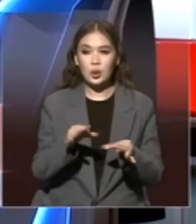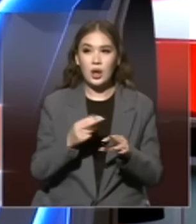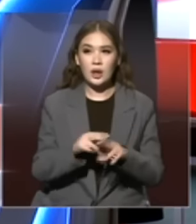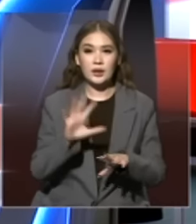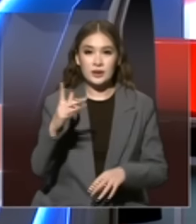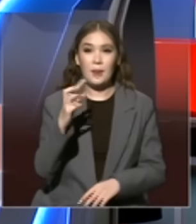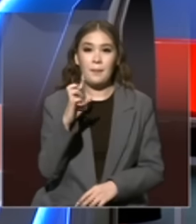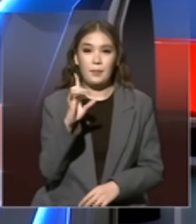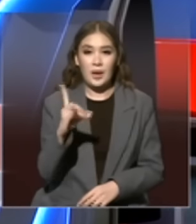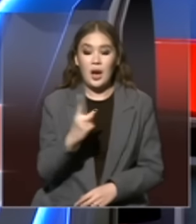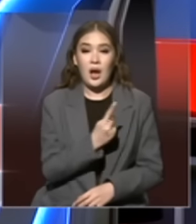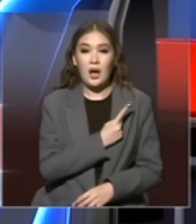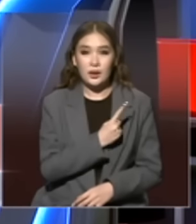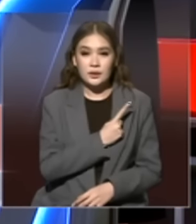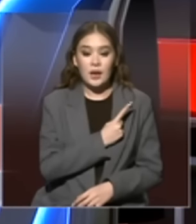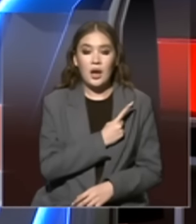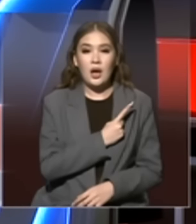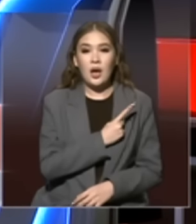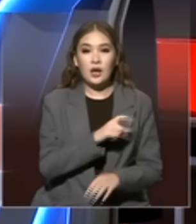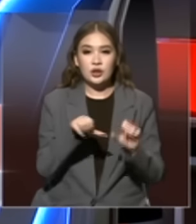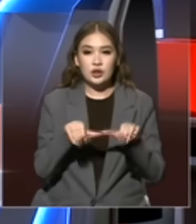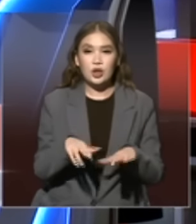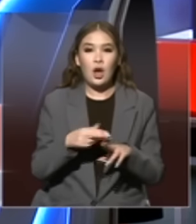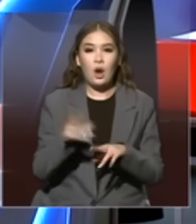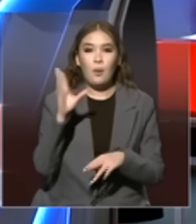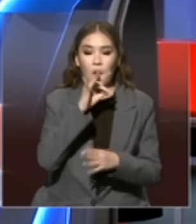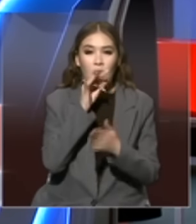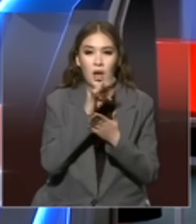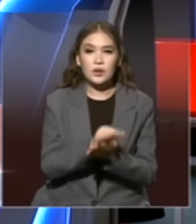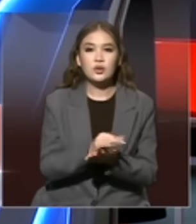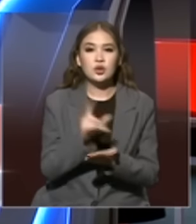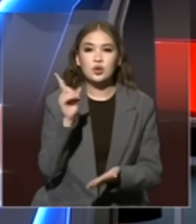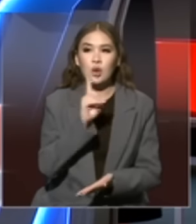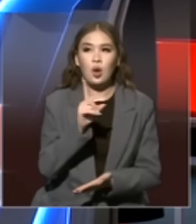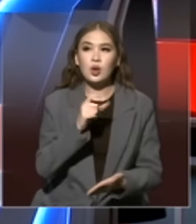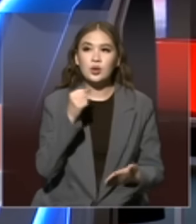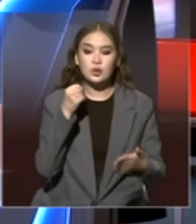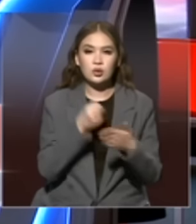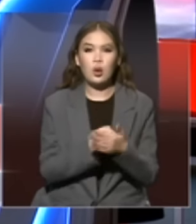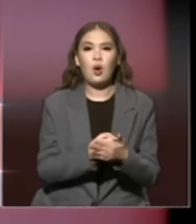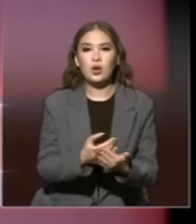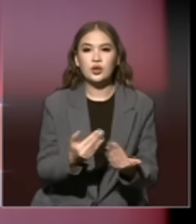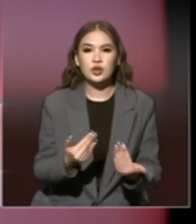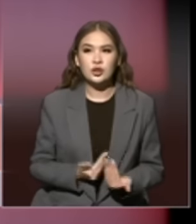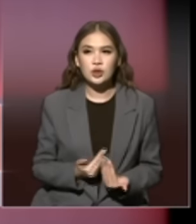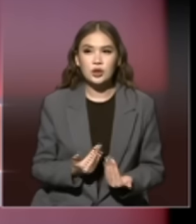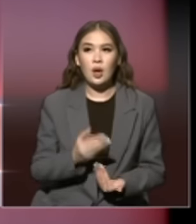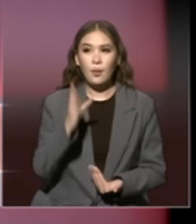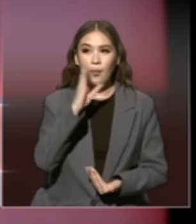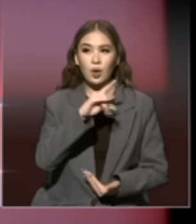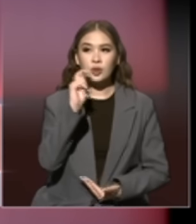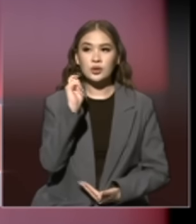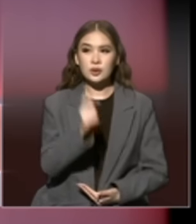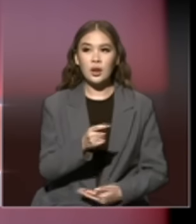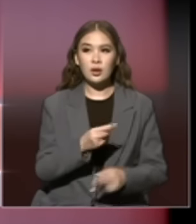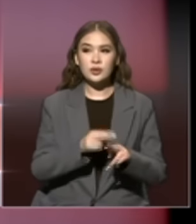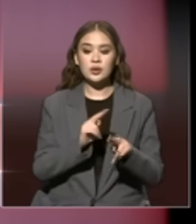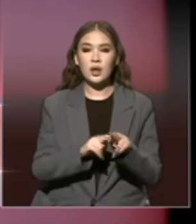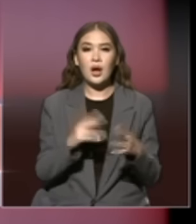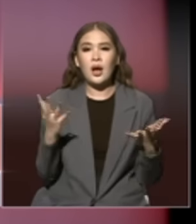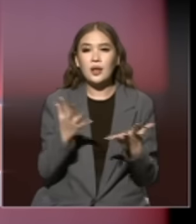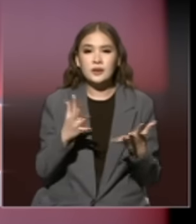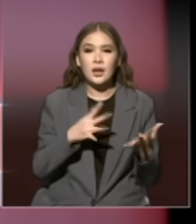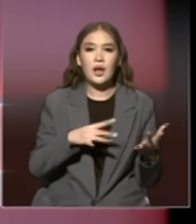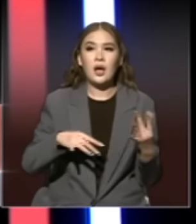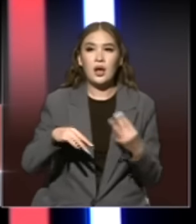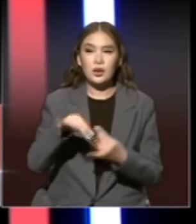жалғыз өзі қабылдайтын болса, алқа билерсіз. Ол айтуы мүмкін бас бостандығынан айыру деп өмір бойы айыру деп. Жоқ, біз қандай жағдай болмасын, соттың шешімін